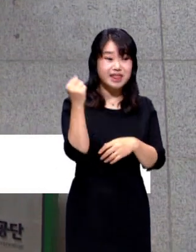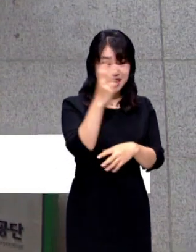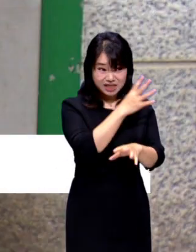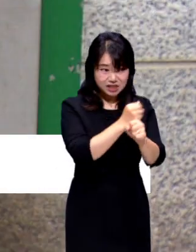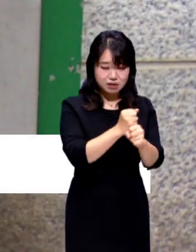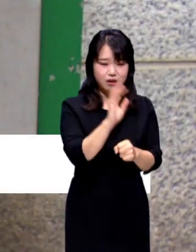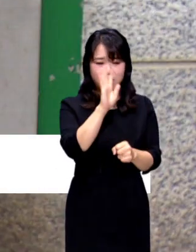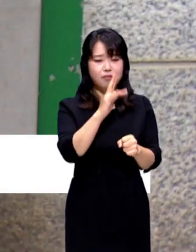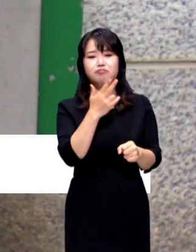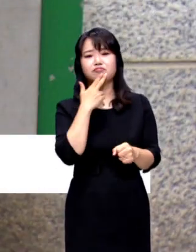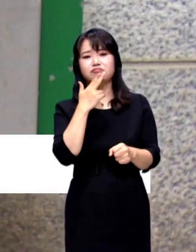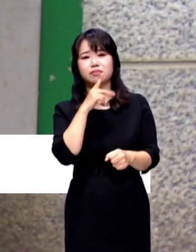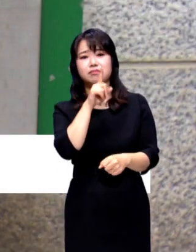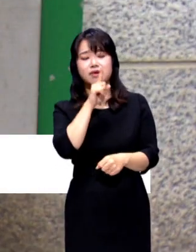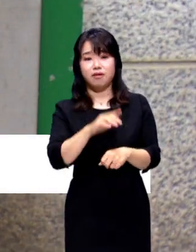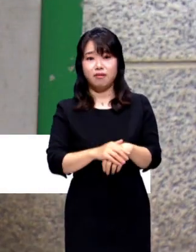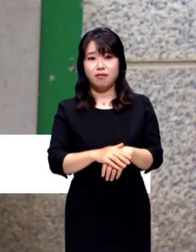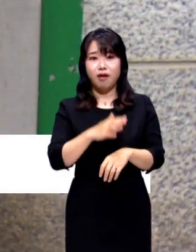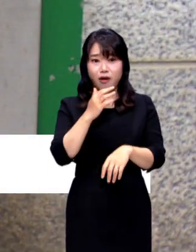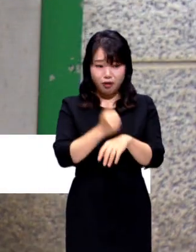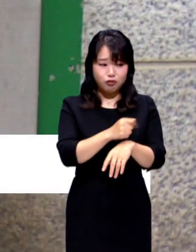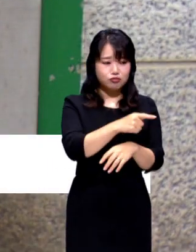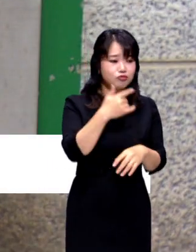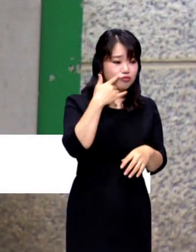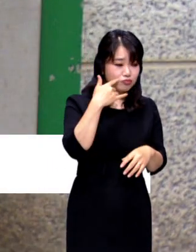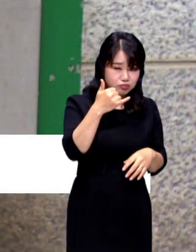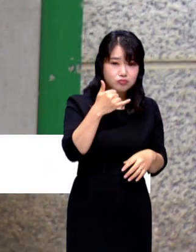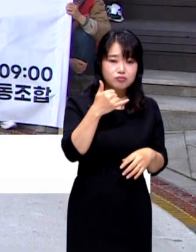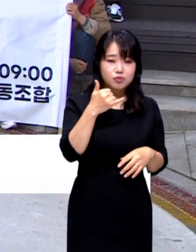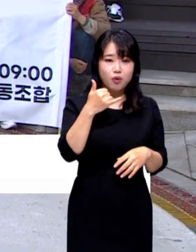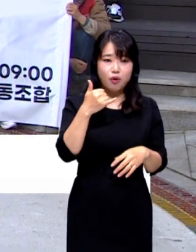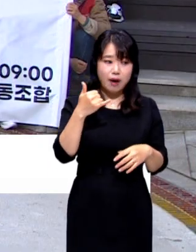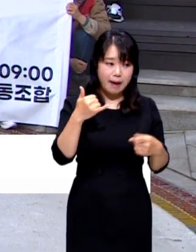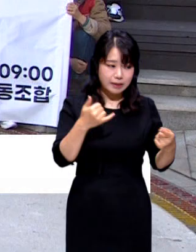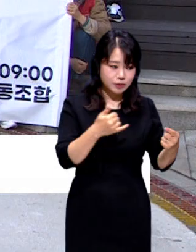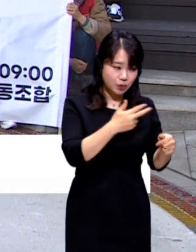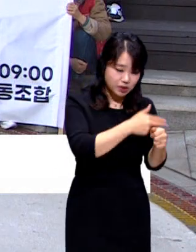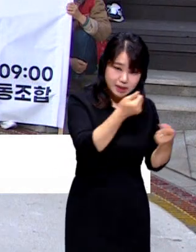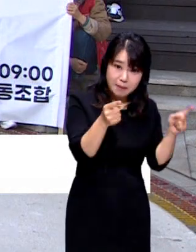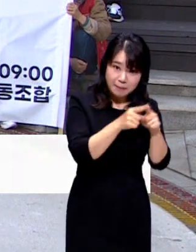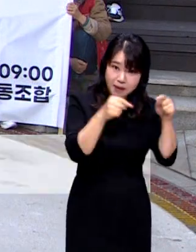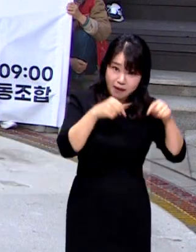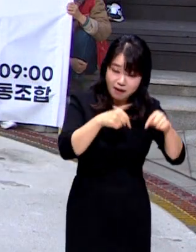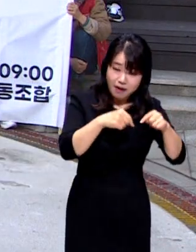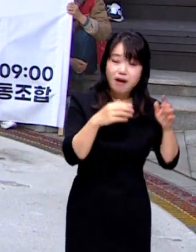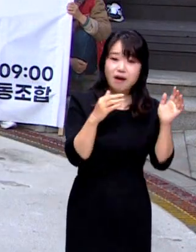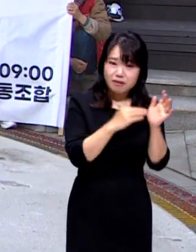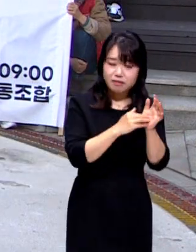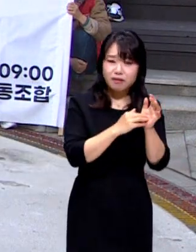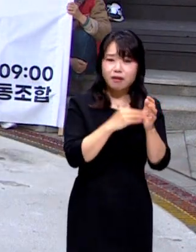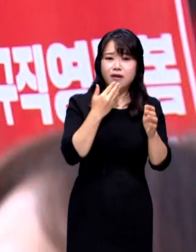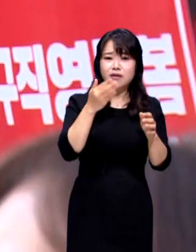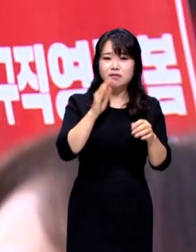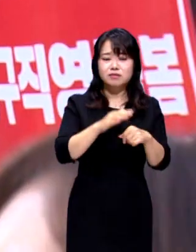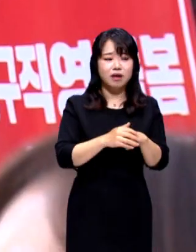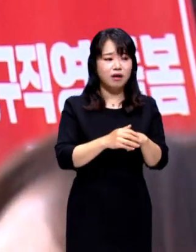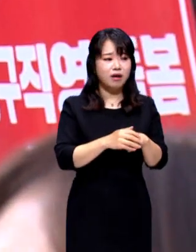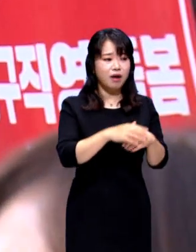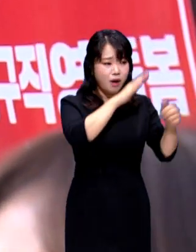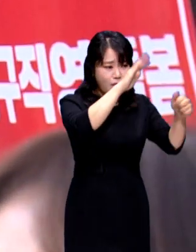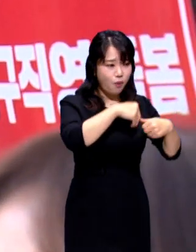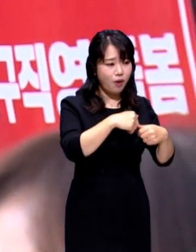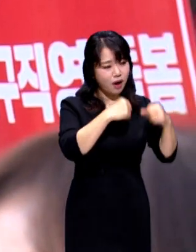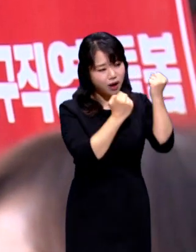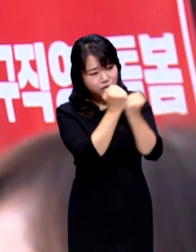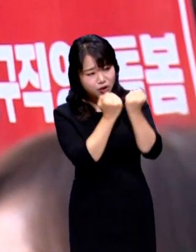원칙입니다. 돌봄 노조는 그동안 학부모 간담회를 9차례 걸쳐 진행해왔지만 정작 돌봄 종사자와는 대화가 없었다며